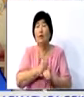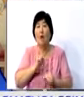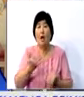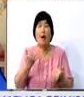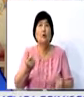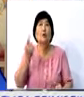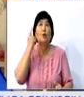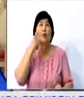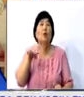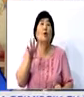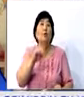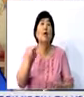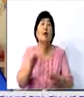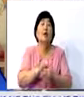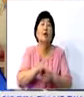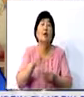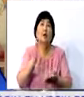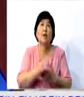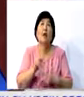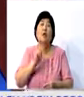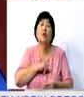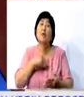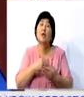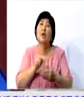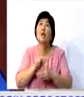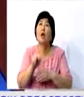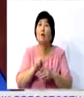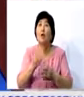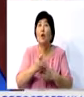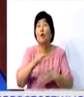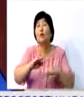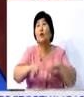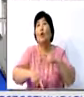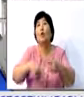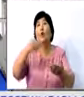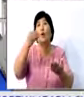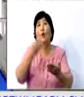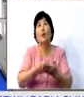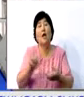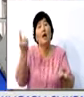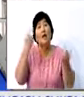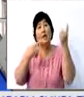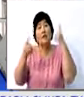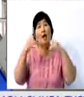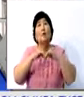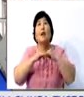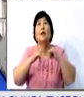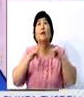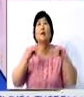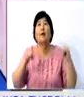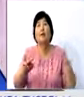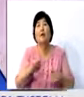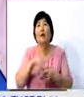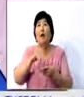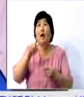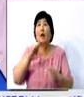бәрін қазір ойланып отырсам, оның барлығы тәрбие екен ғой, еңбекке тәрбиелеген екен. Міне осылай ұрпағын ұлағатқа ұйыстырып, шығармашылығының шырағын жаққан қағылез